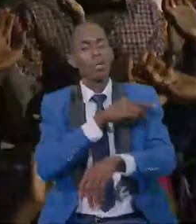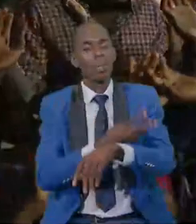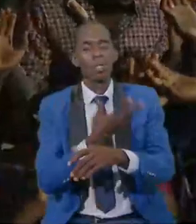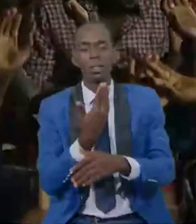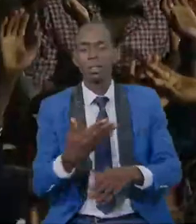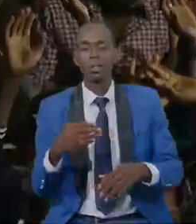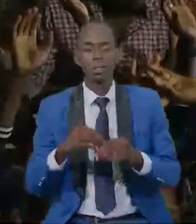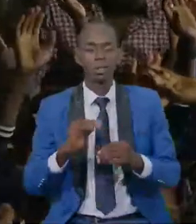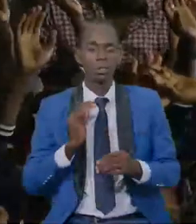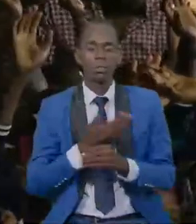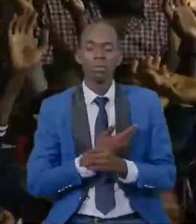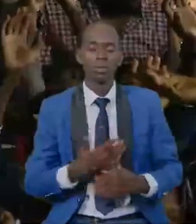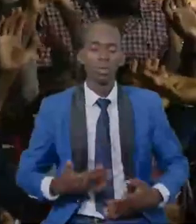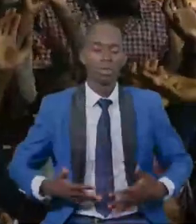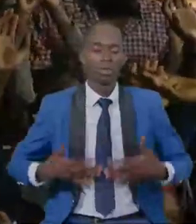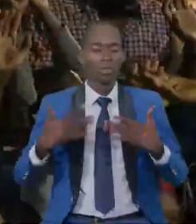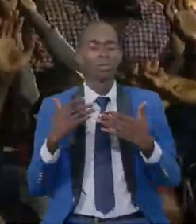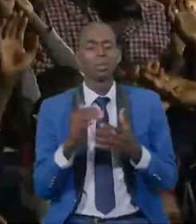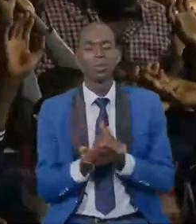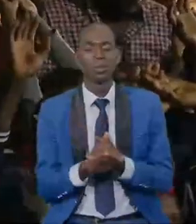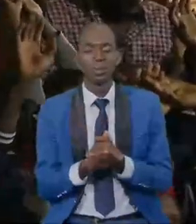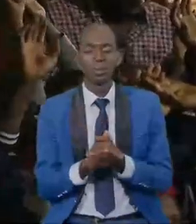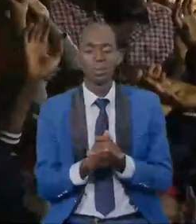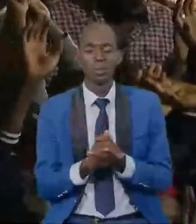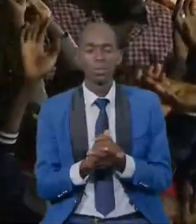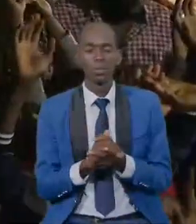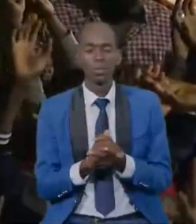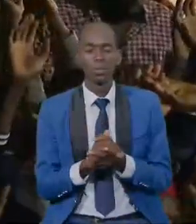que tu fasses de puissantes choses dans nos vies.